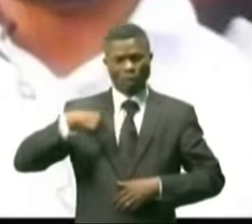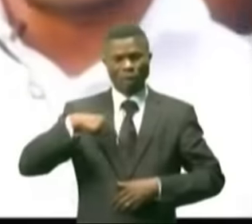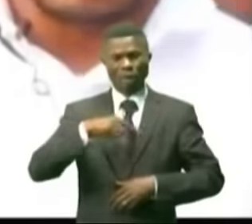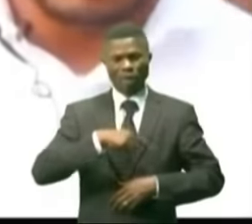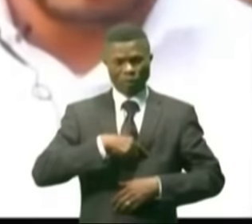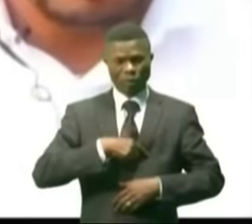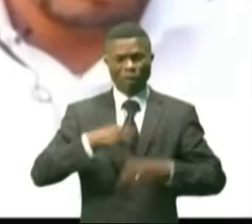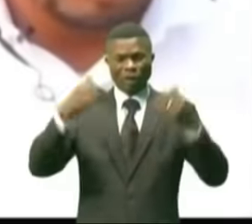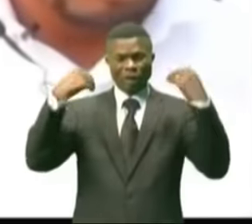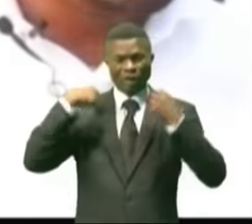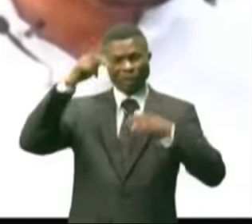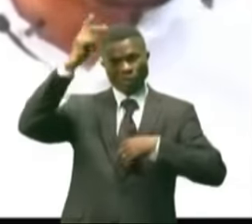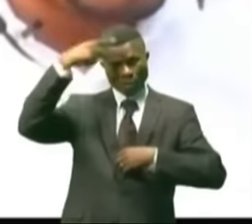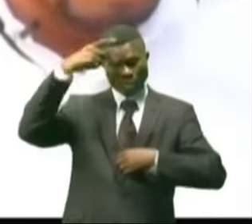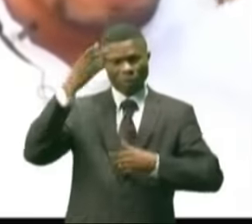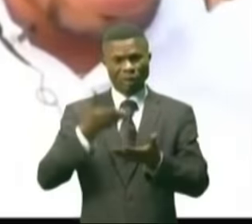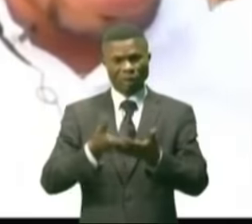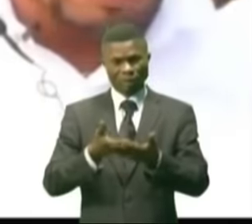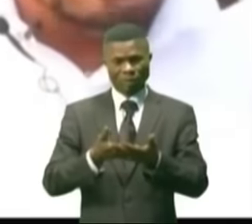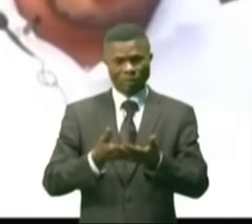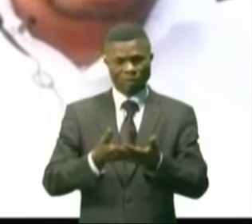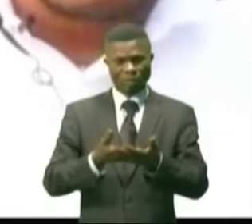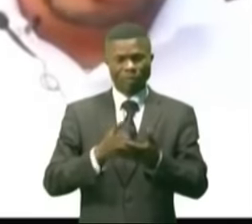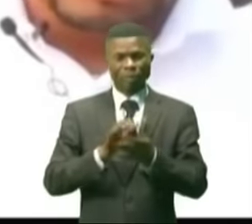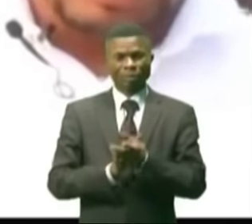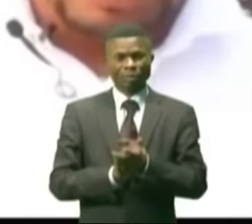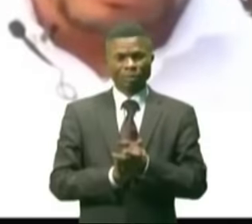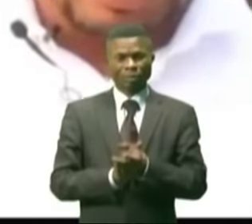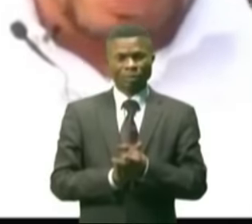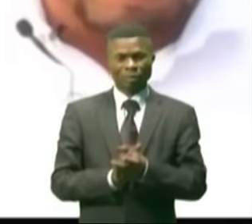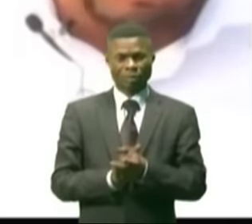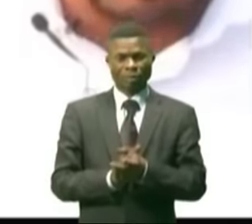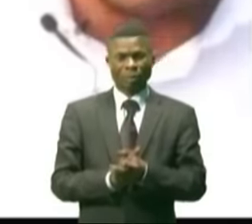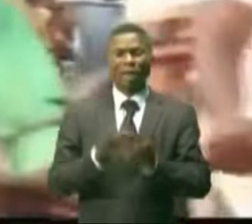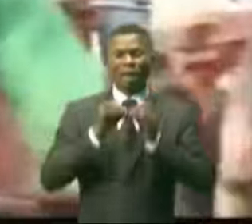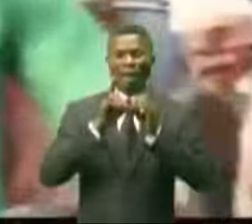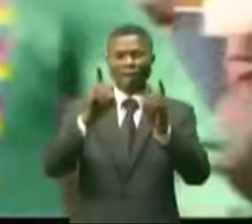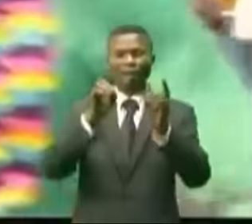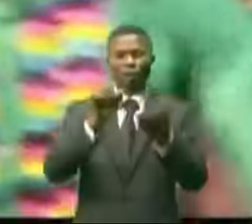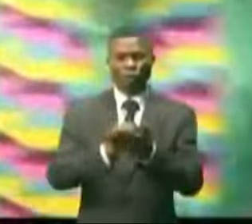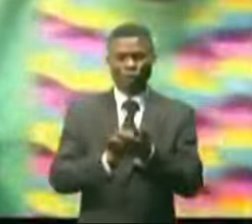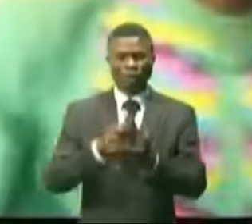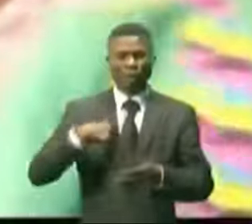morale. Par ailleurs, ce patriotique s'adresse également